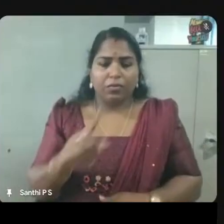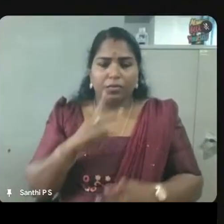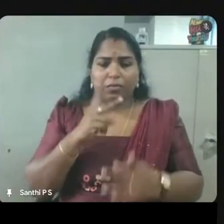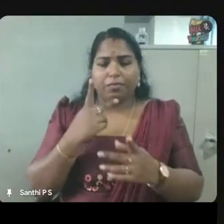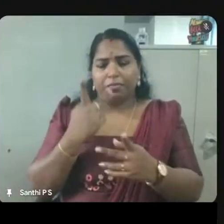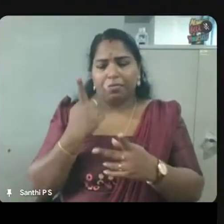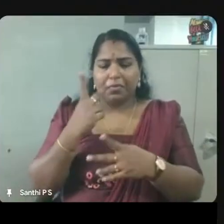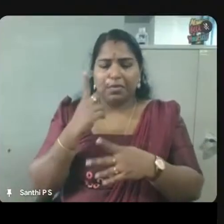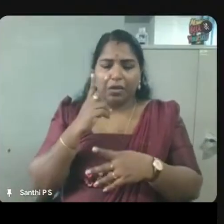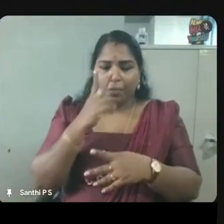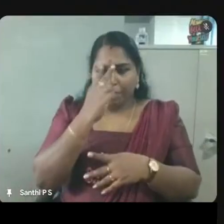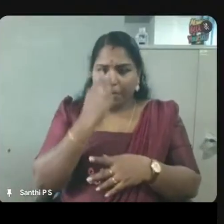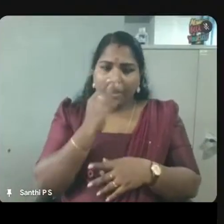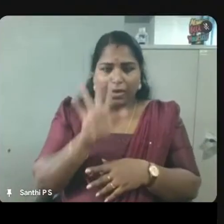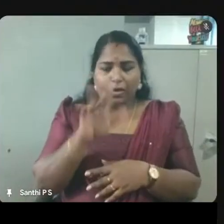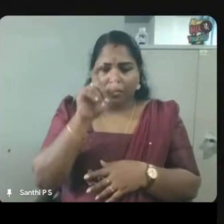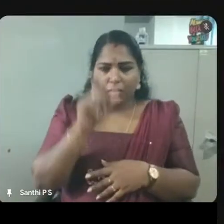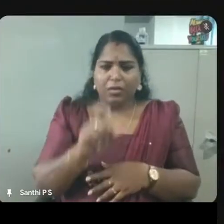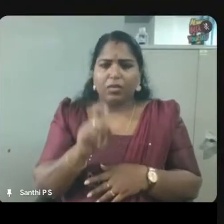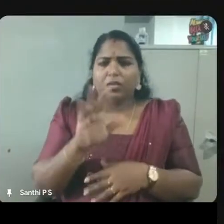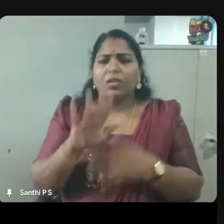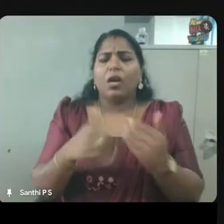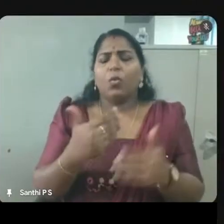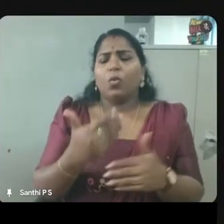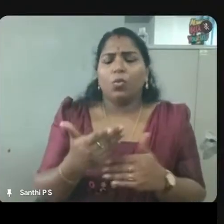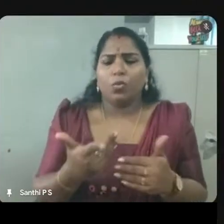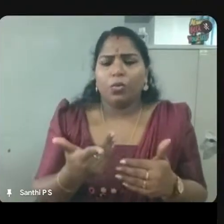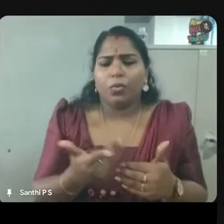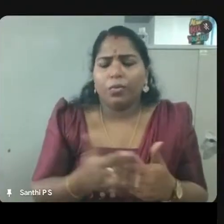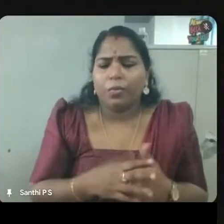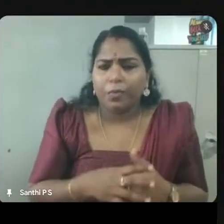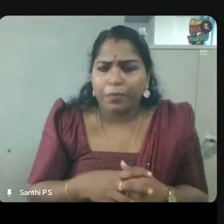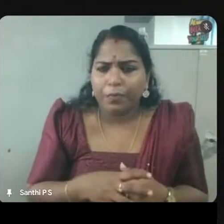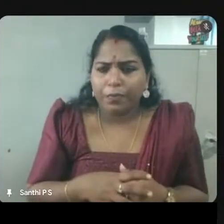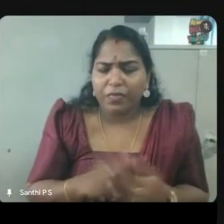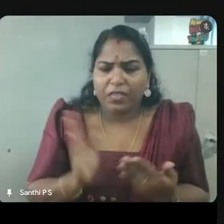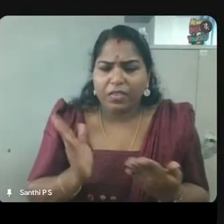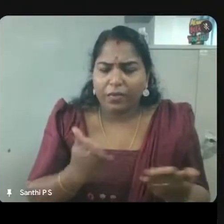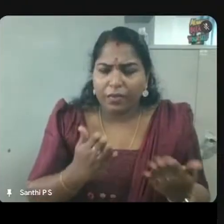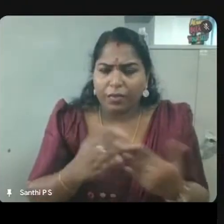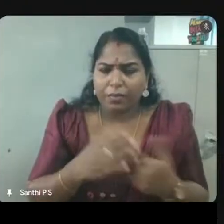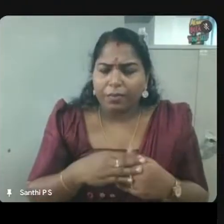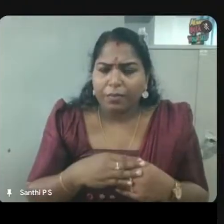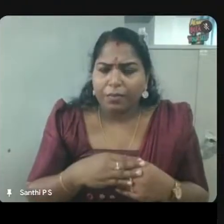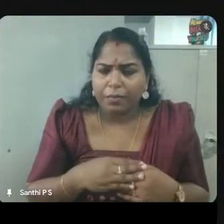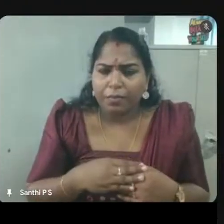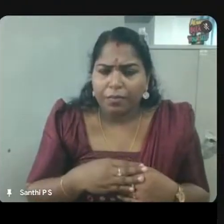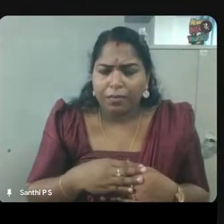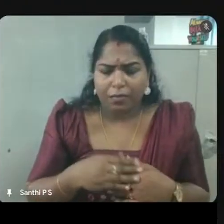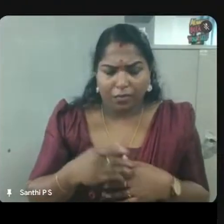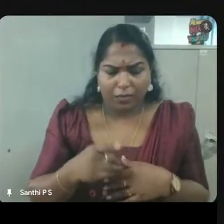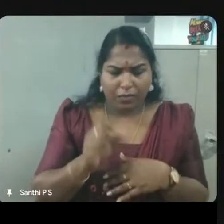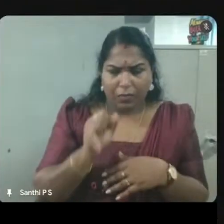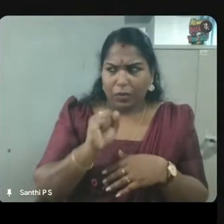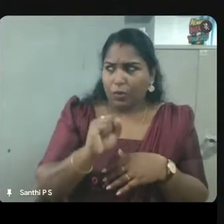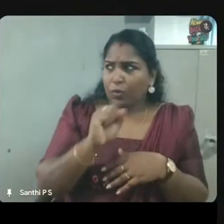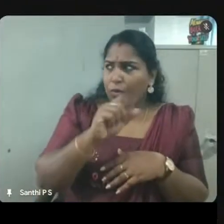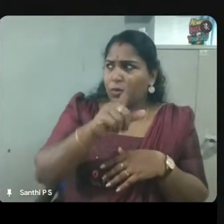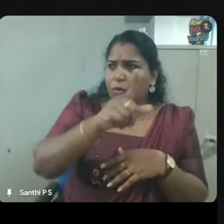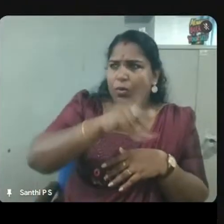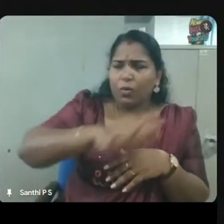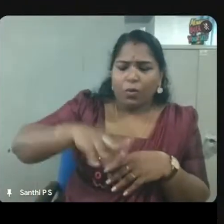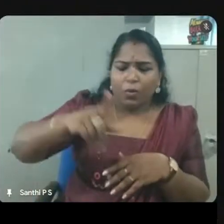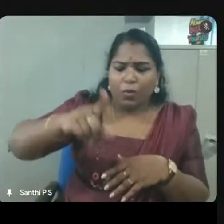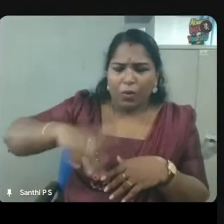ഫെസിലിറ്റീസ് അവൈലബിൾ ആണ്. ആദ്യം നിങ്ങൾ ചെയ്യാനുള്ളത്, ഇപ്പൊ നമ്മുടെ അതത് ലോക്കൽ സ്ഥലങ്ങളിൽ, ഇപ്പൊ നമ്മുടെ തിരുവനന്തപുരത്താണെങ്കിൽ നമ്മൾ കണ്ണാശുപത്രി,